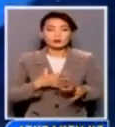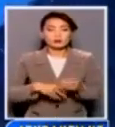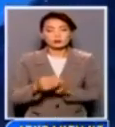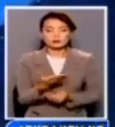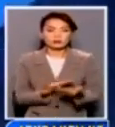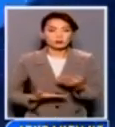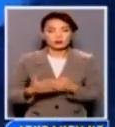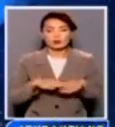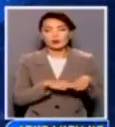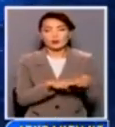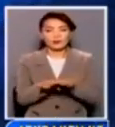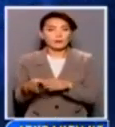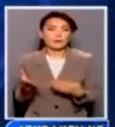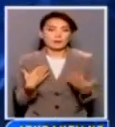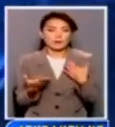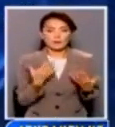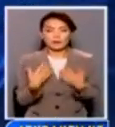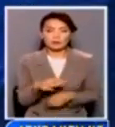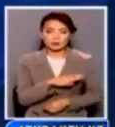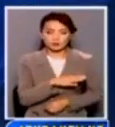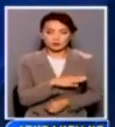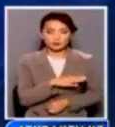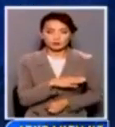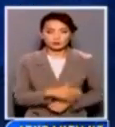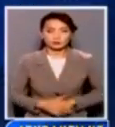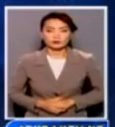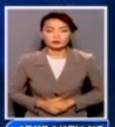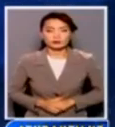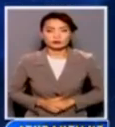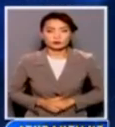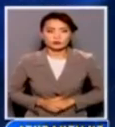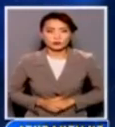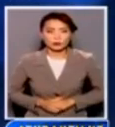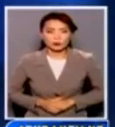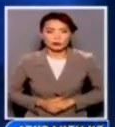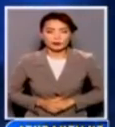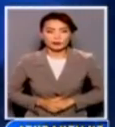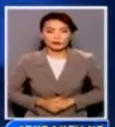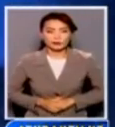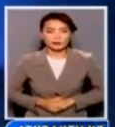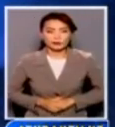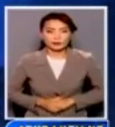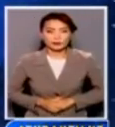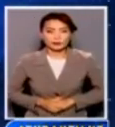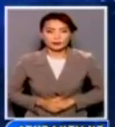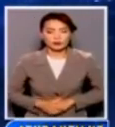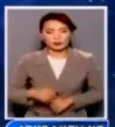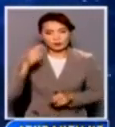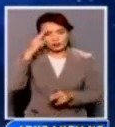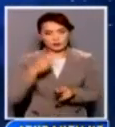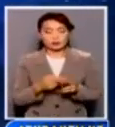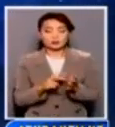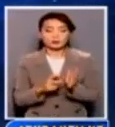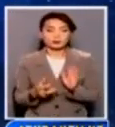болсын, бәріне бірдей қарап диагнозын қойып көңілдеріне шығып жататын ағамыз бір